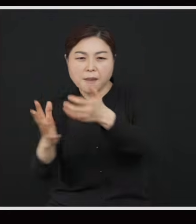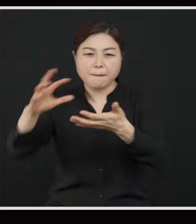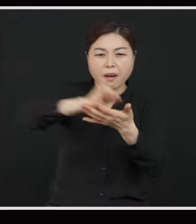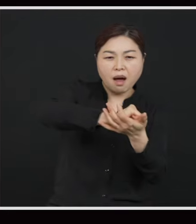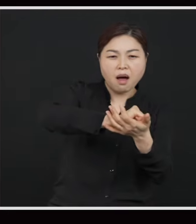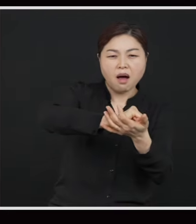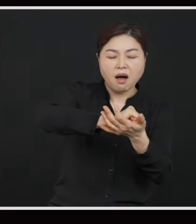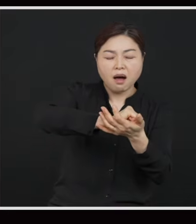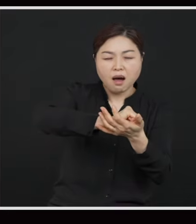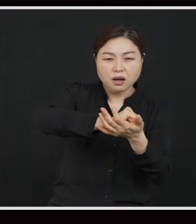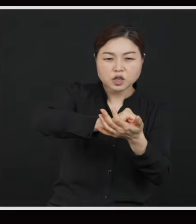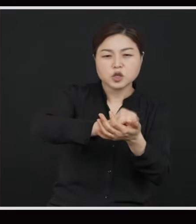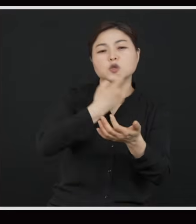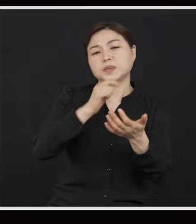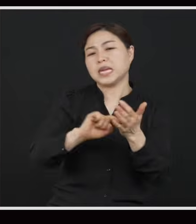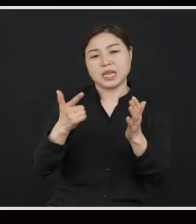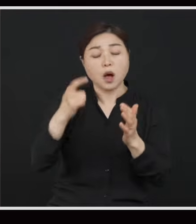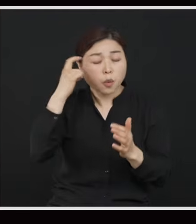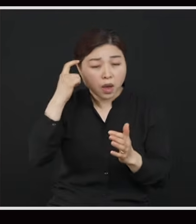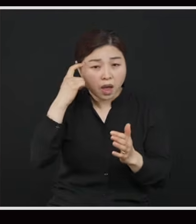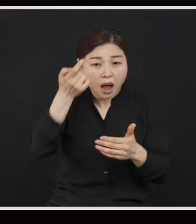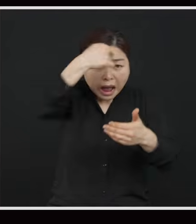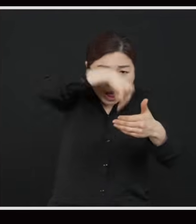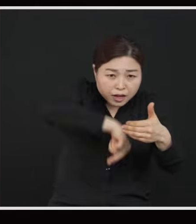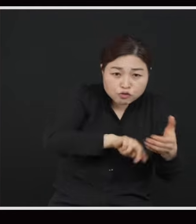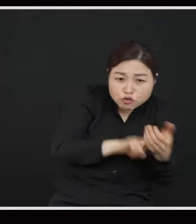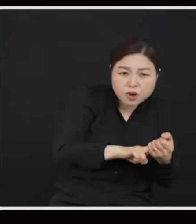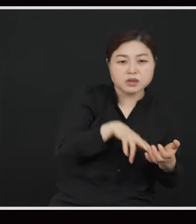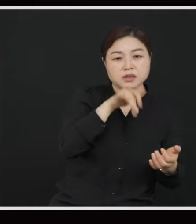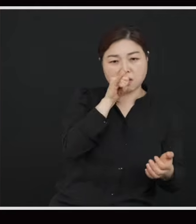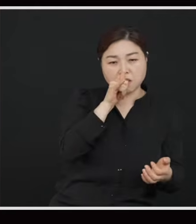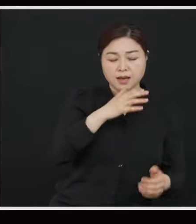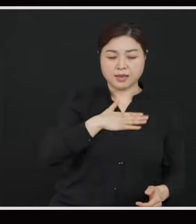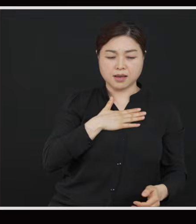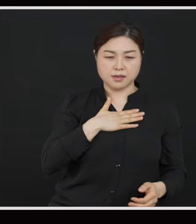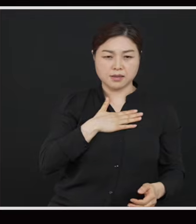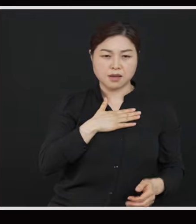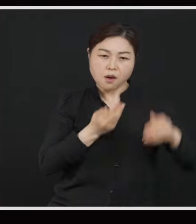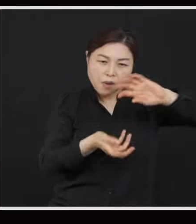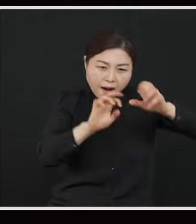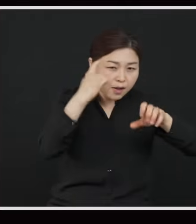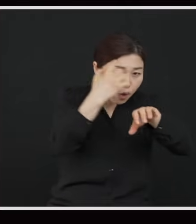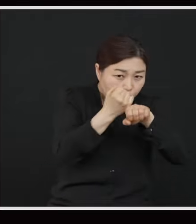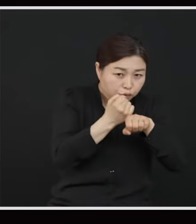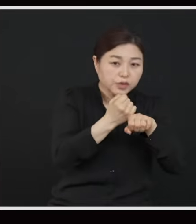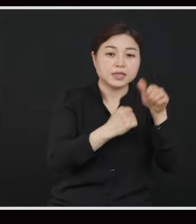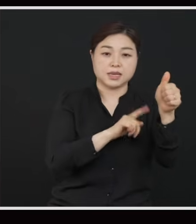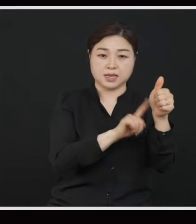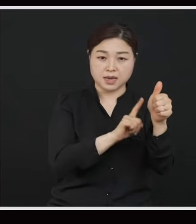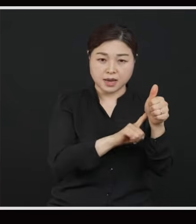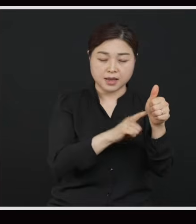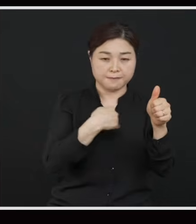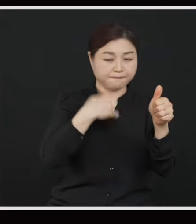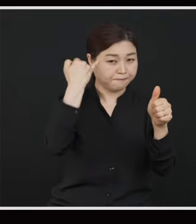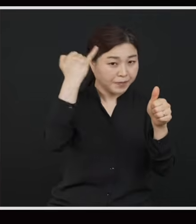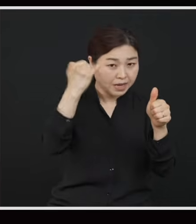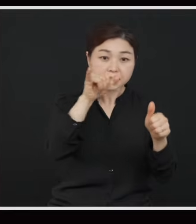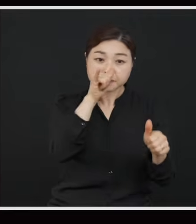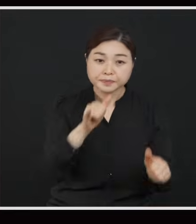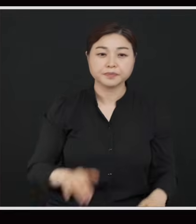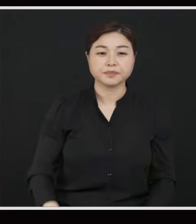힘들어요. 다들 참호에 숨어 있어서. 그래서 이 사람이 잠깐 난 화학자니까 아이디어가 하나 있는데